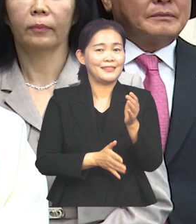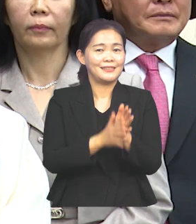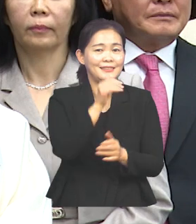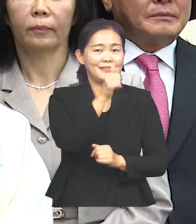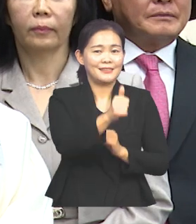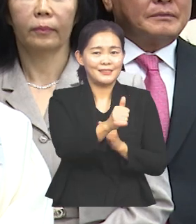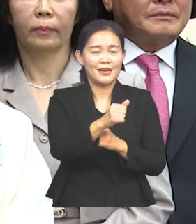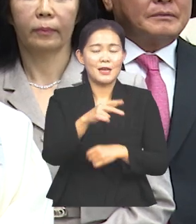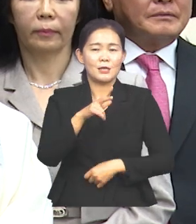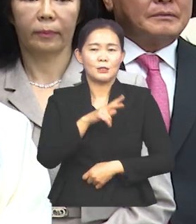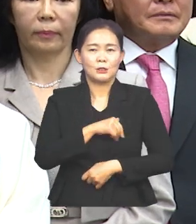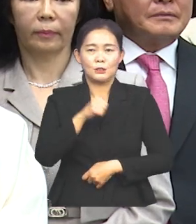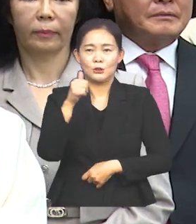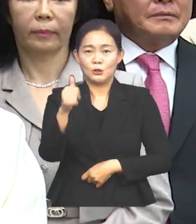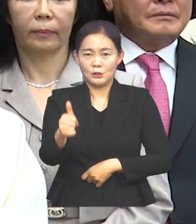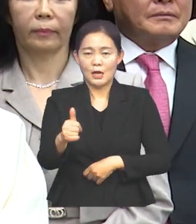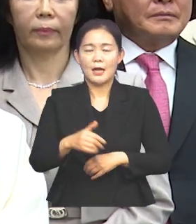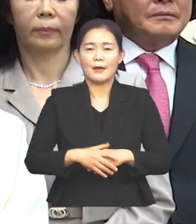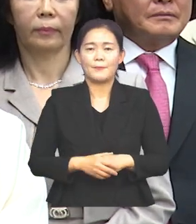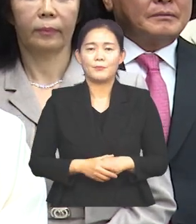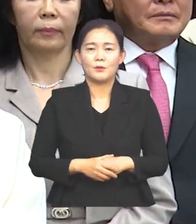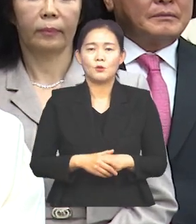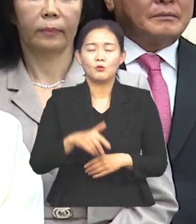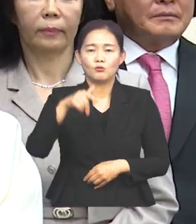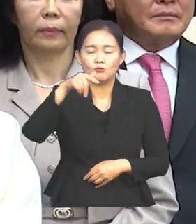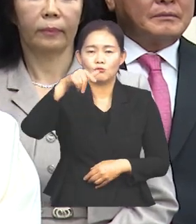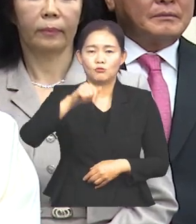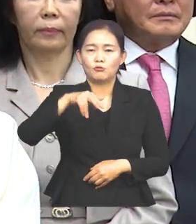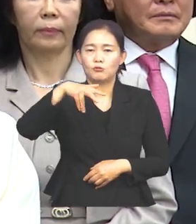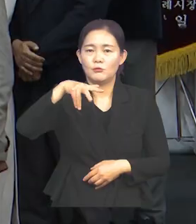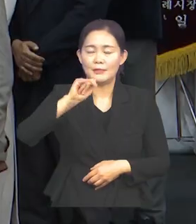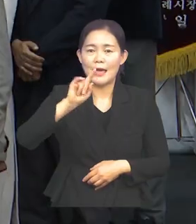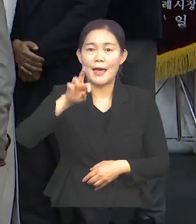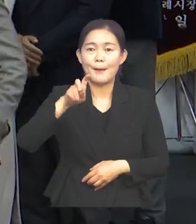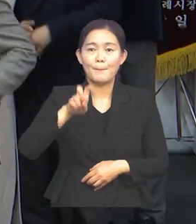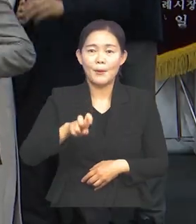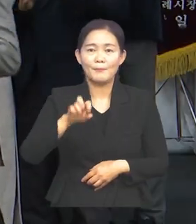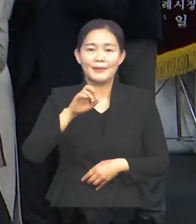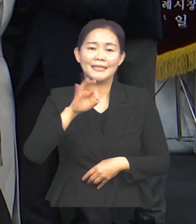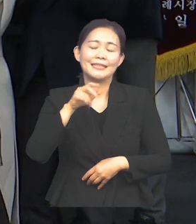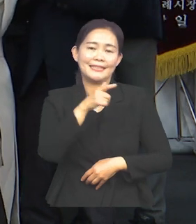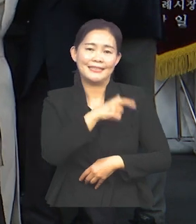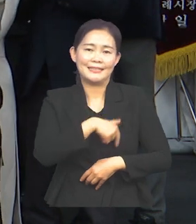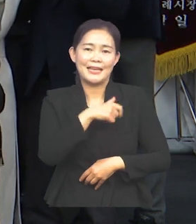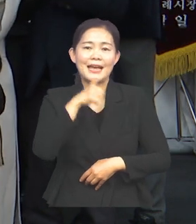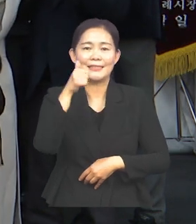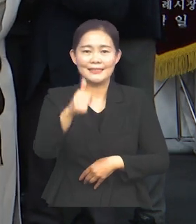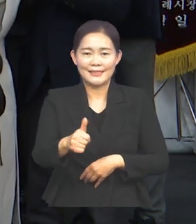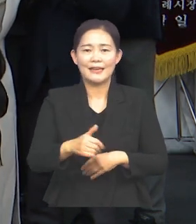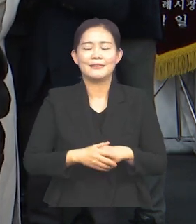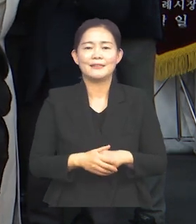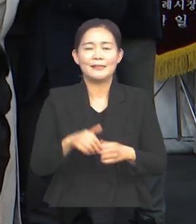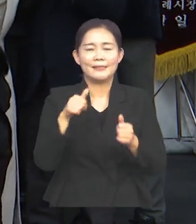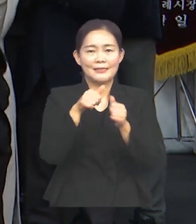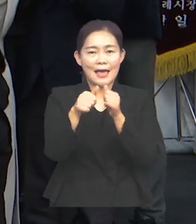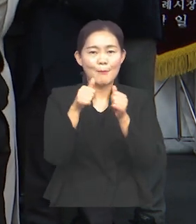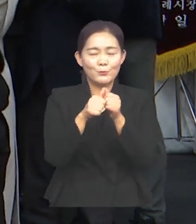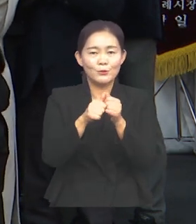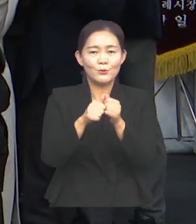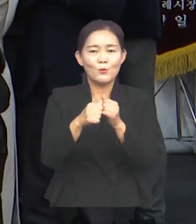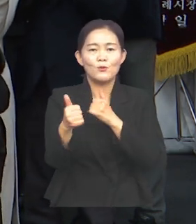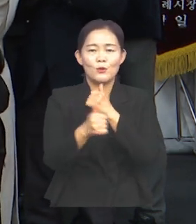이상일 용인특례시장, 유진선 용인특례시의회의장, 구자범 용인시장학재단 이사장, 재단 이사회,